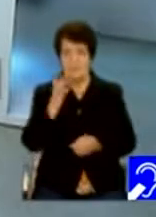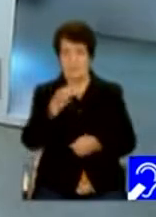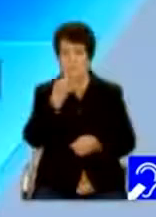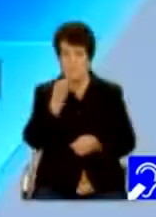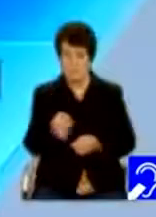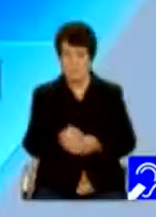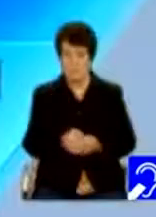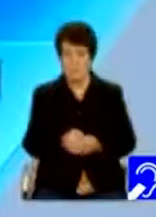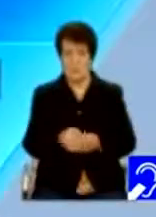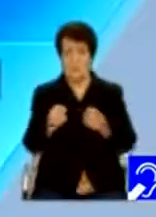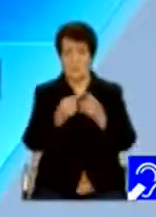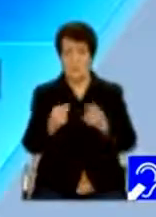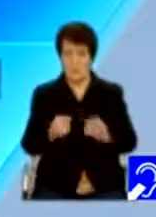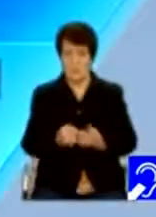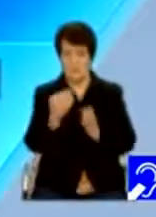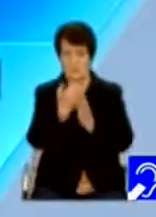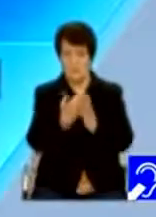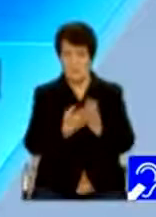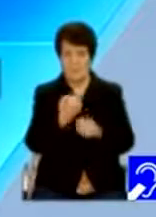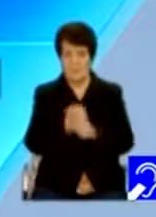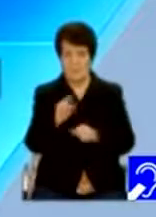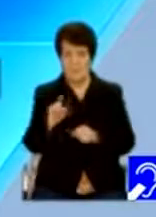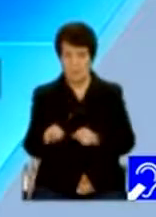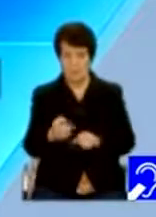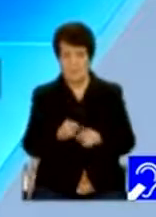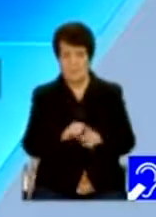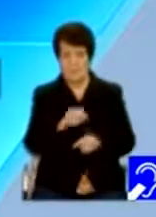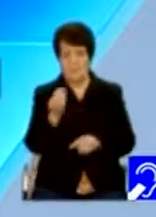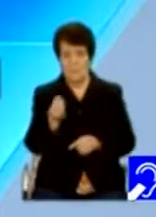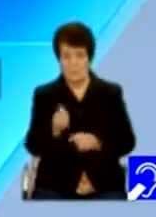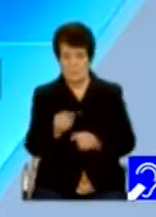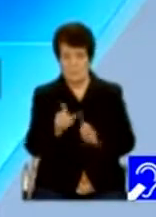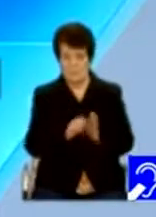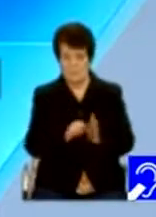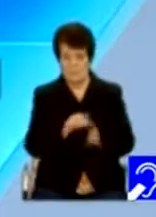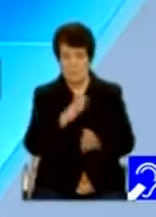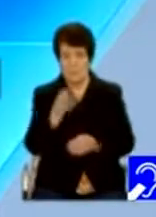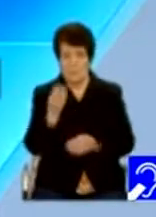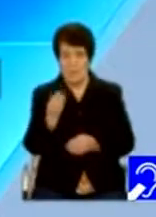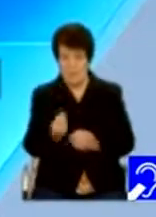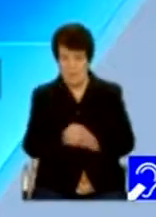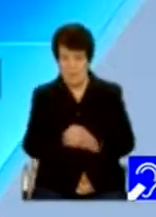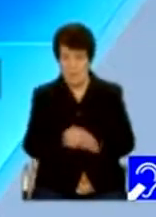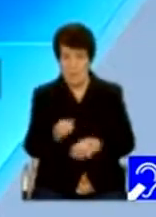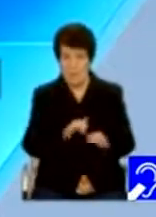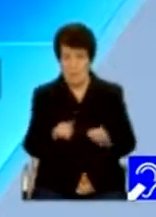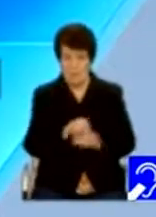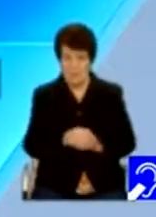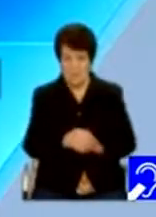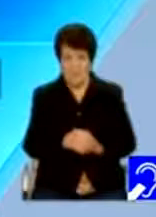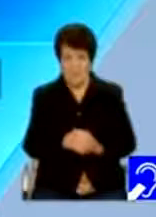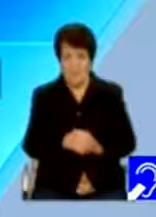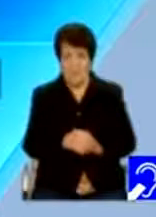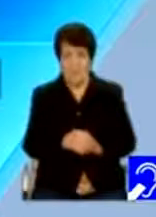e concret de cum plafonăm și din contul acesta se mărește pensia minimă. Doi. Banii europeni. Unde sunt banii?